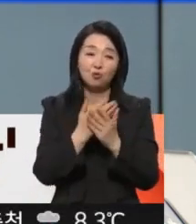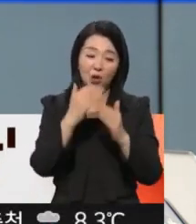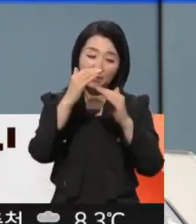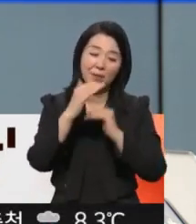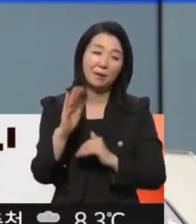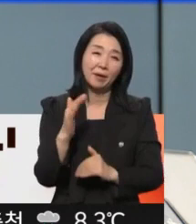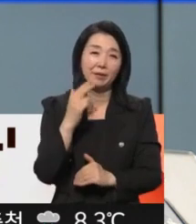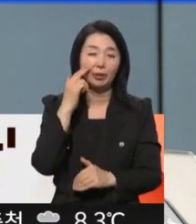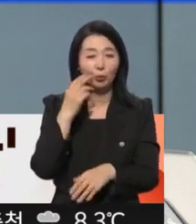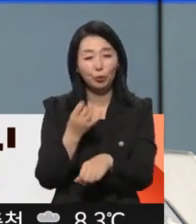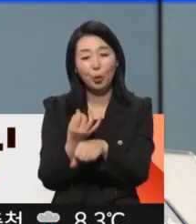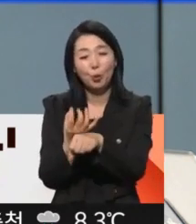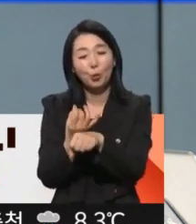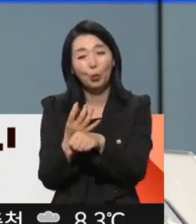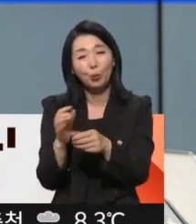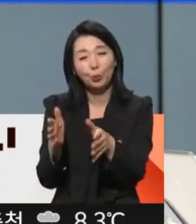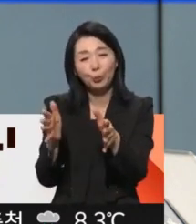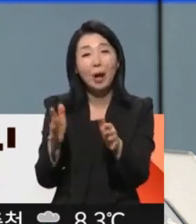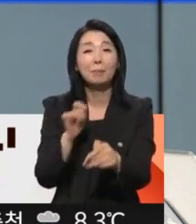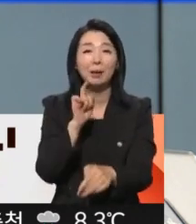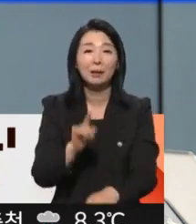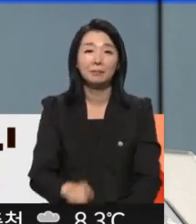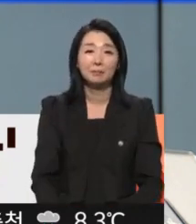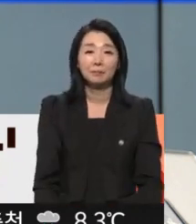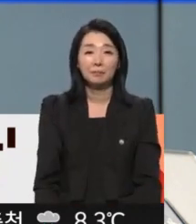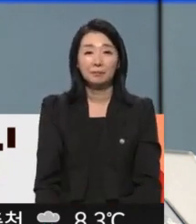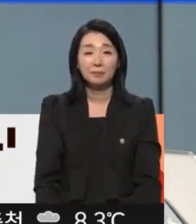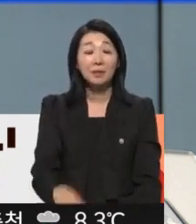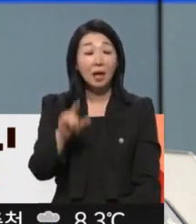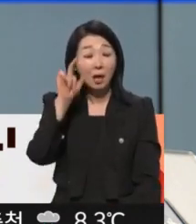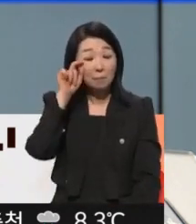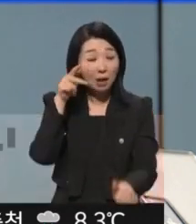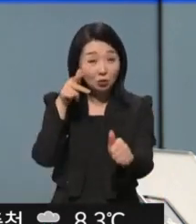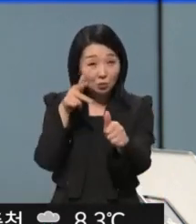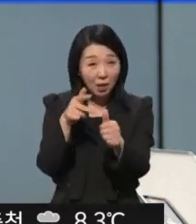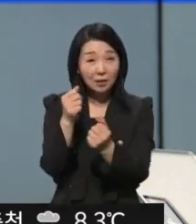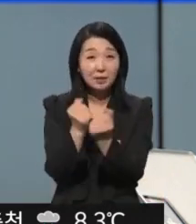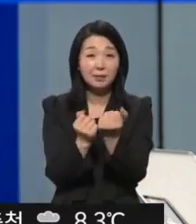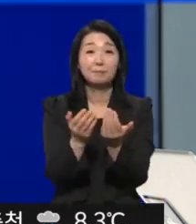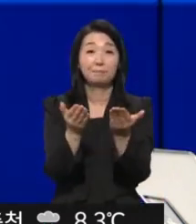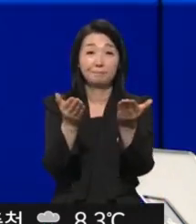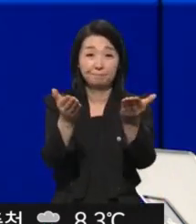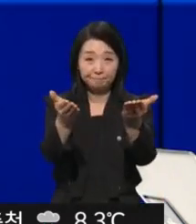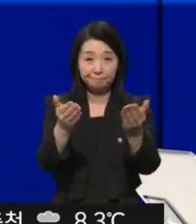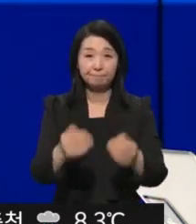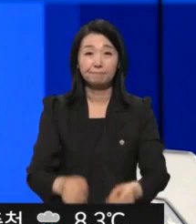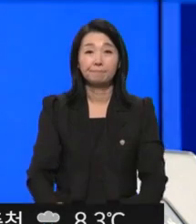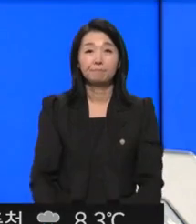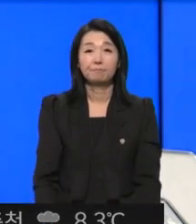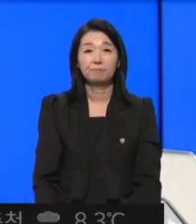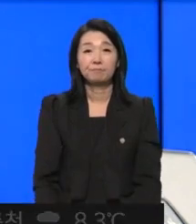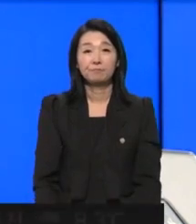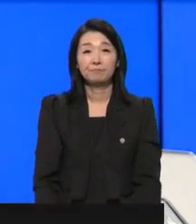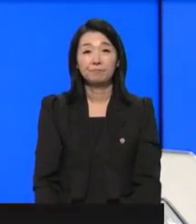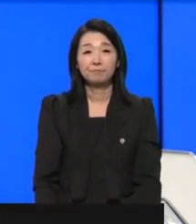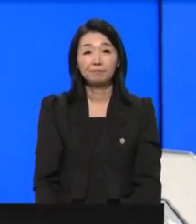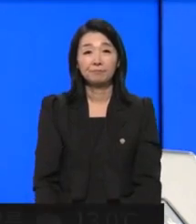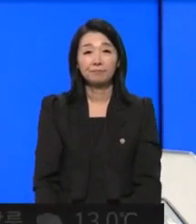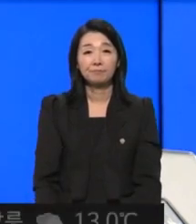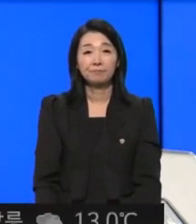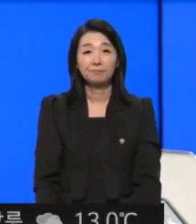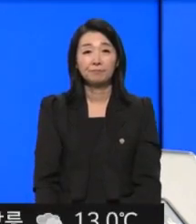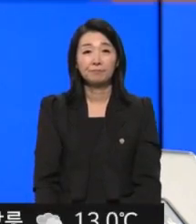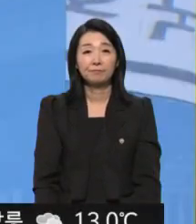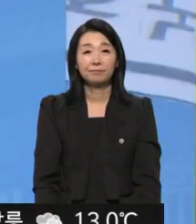현안보다는 농담조로 여러 가지 이야기가 오갔다고 합니다. 박준호 마카가 줌인에서 참석자들의 전원을 조합해서 만찬 내용을